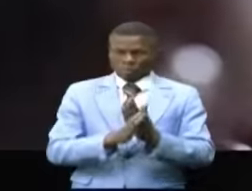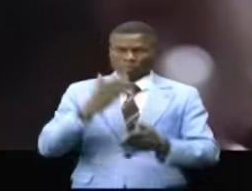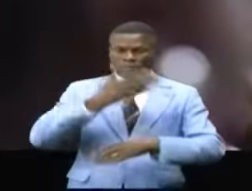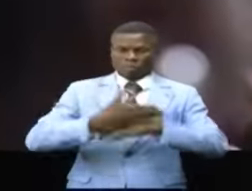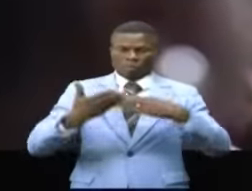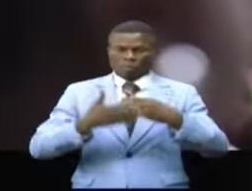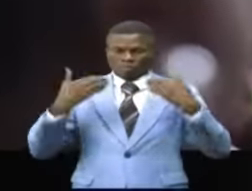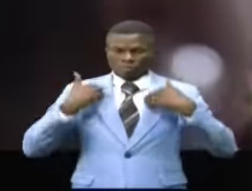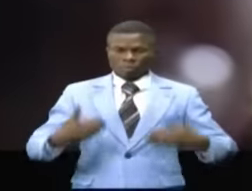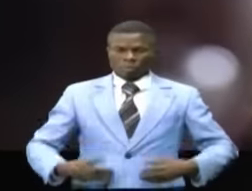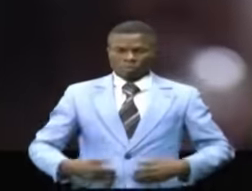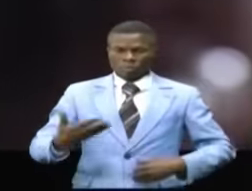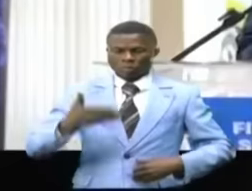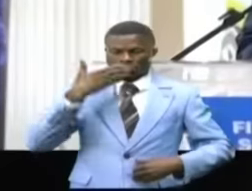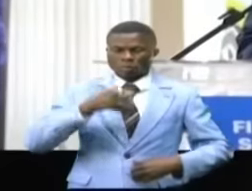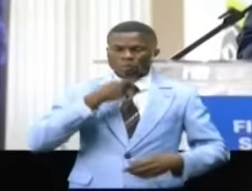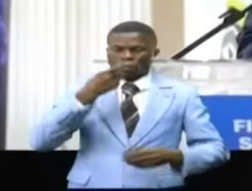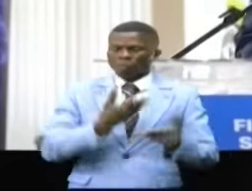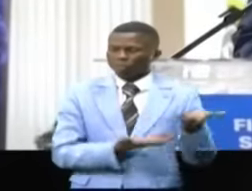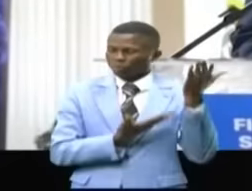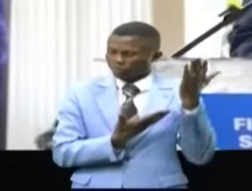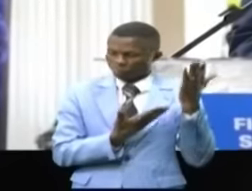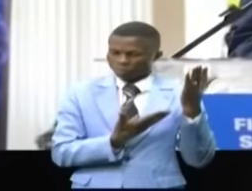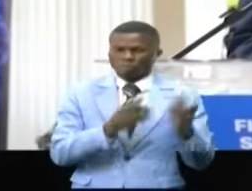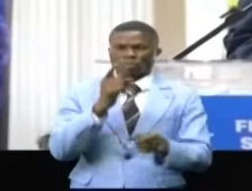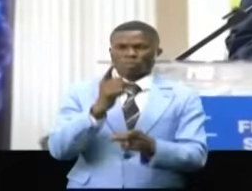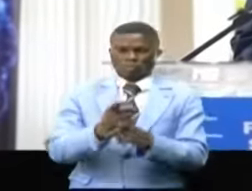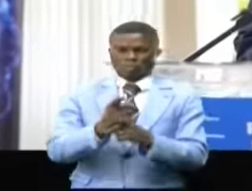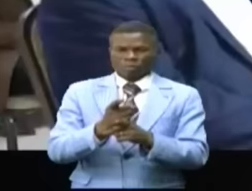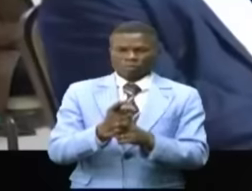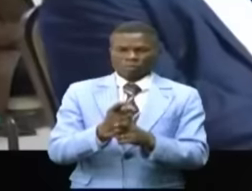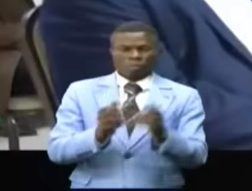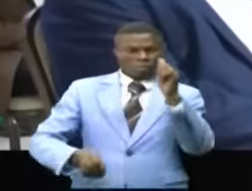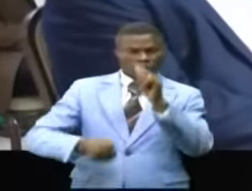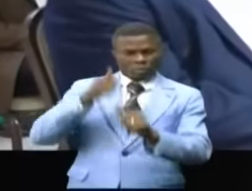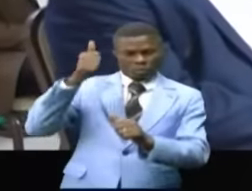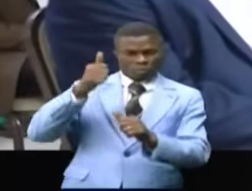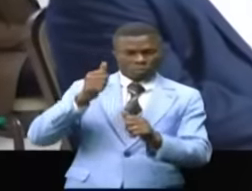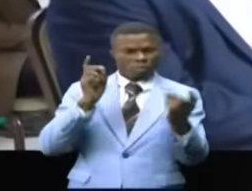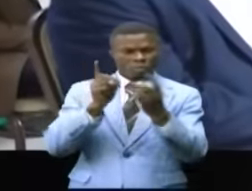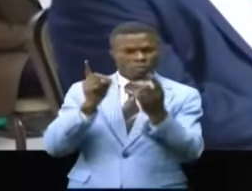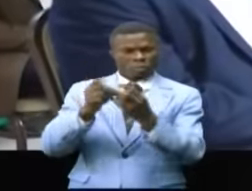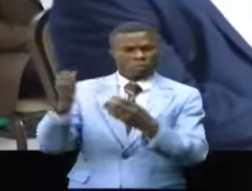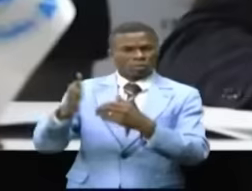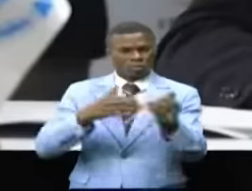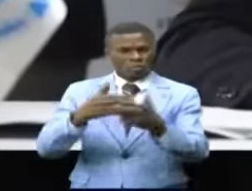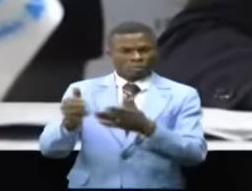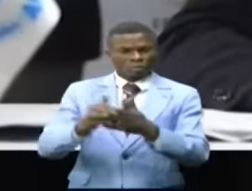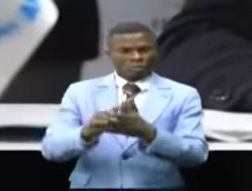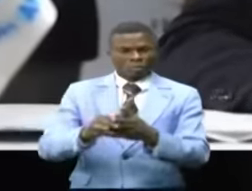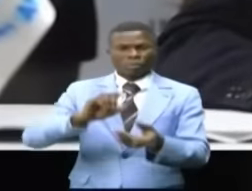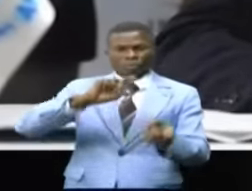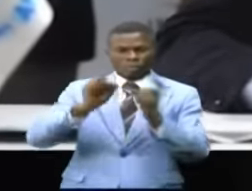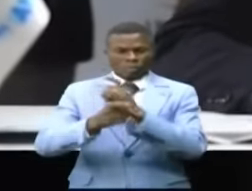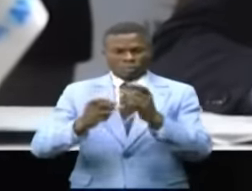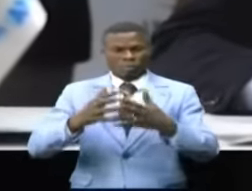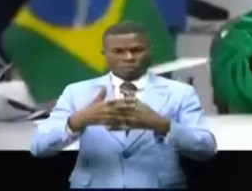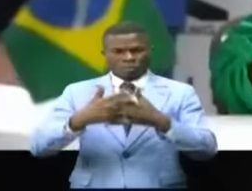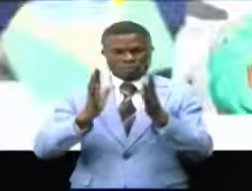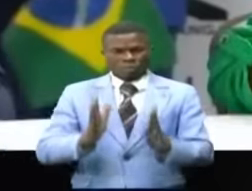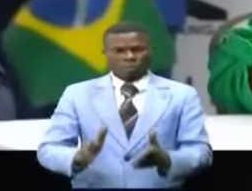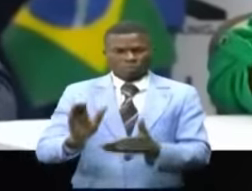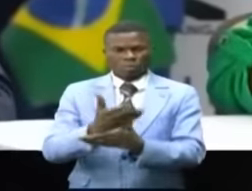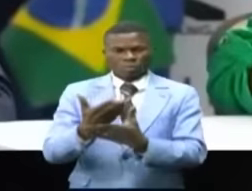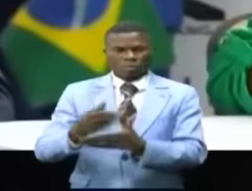infrastructures sanitaires. Des échanges très pragmatiques qui, au-delà des simples contacts, ont pris forme de partenariat